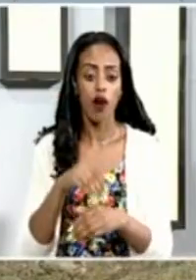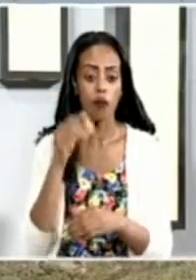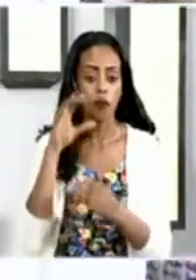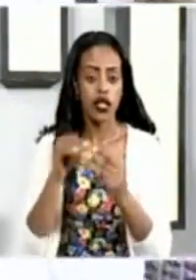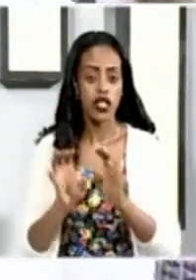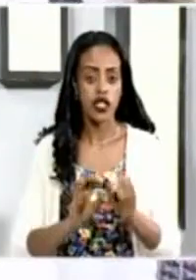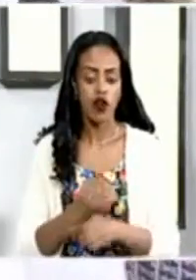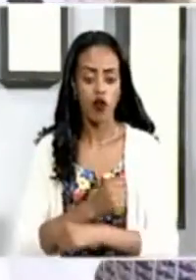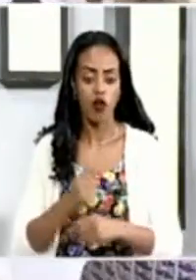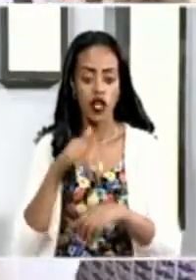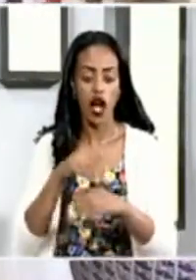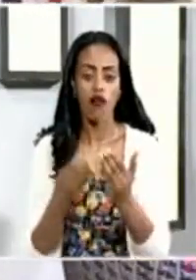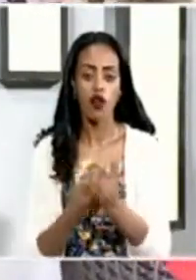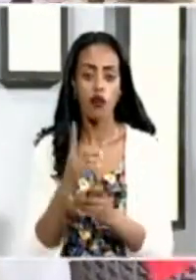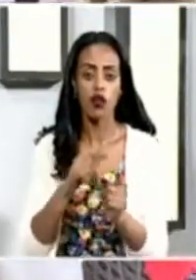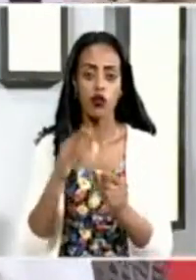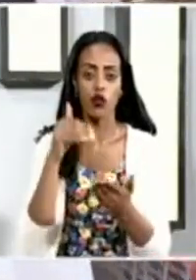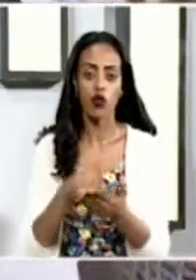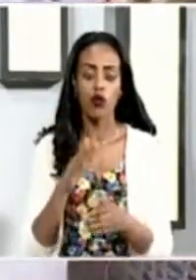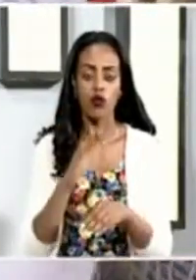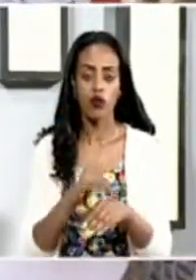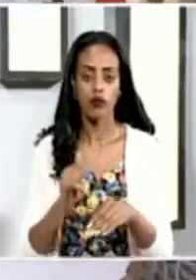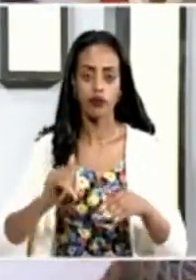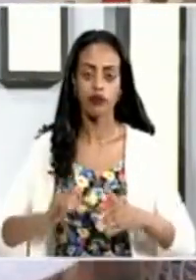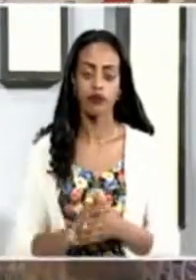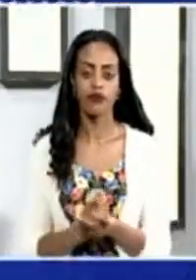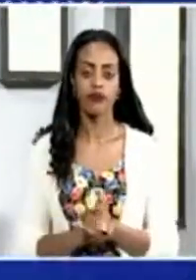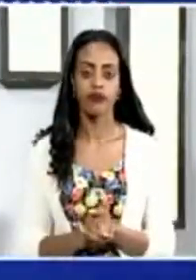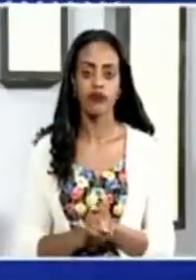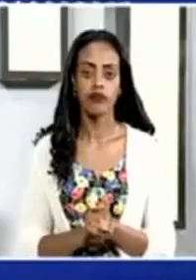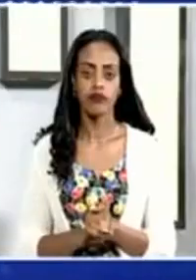أستر أي ونة قبل ما عتون كدق مو توي عم